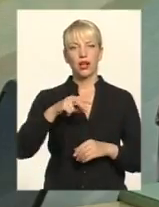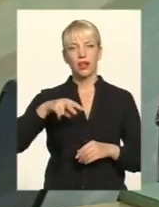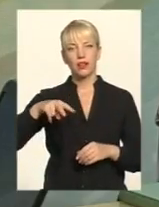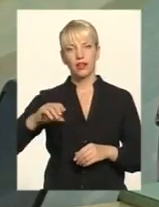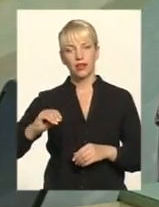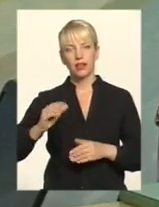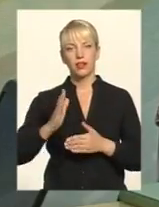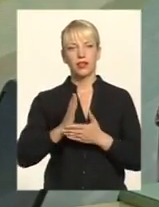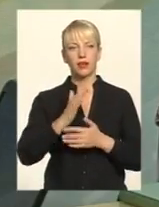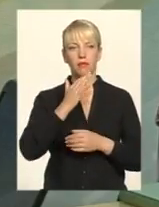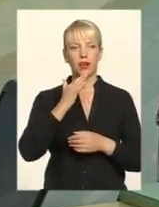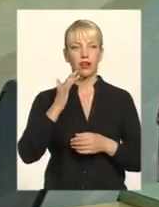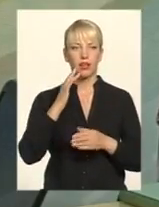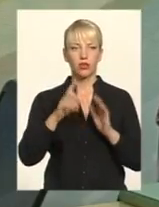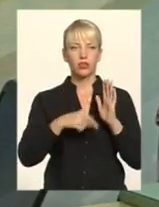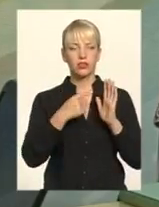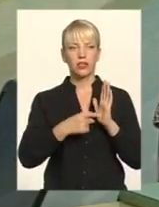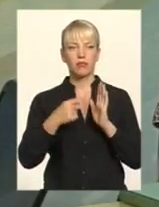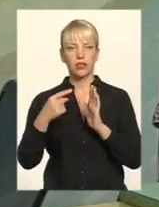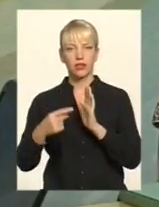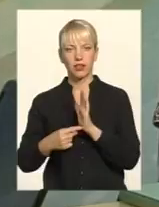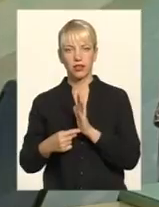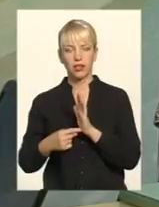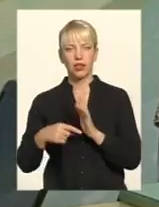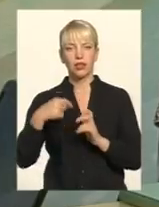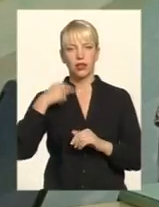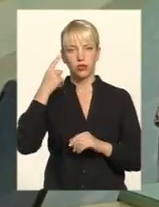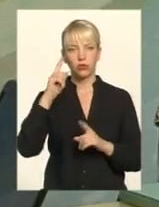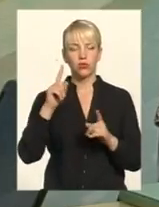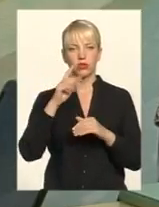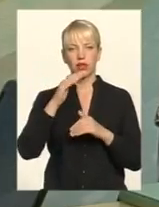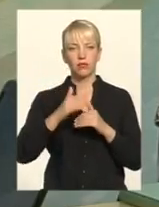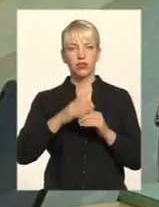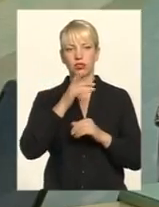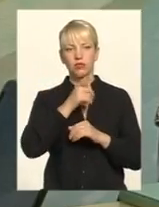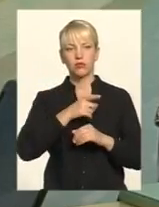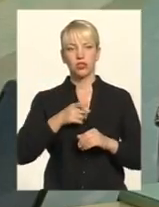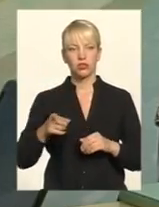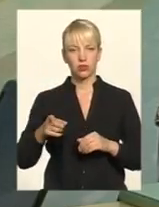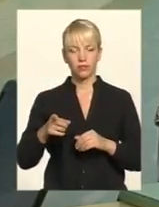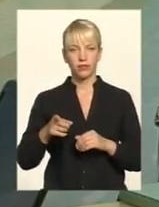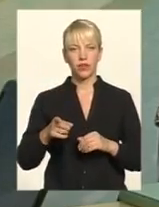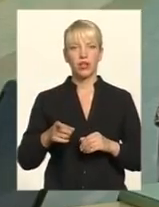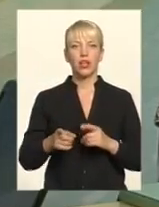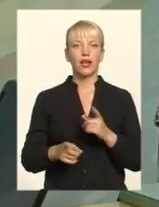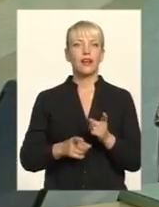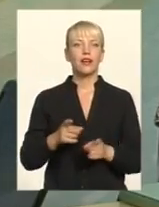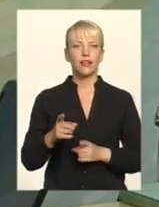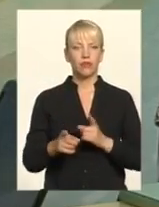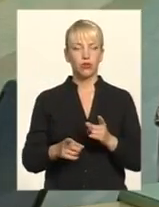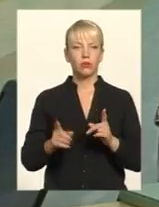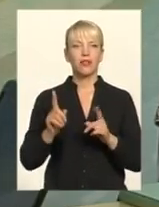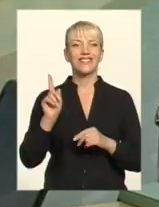Але є багато запитань, і я думаю, що найближчим часом реформа все ж таки